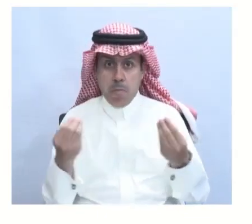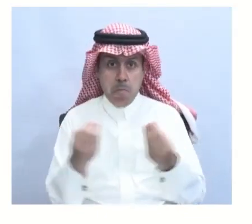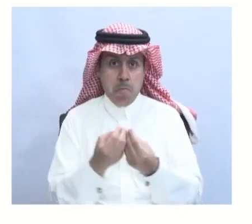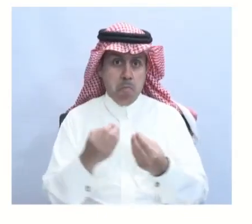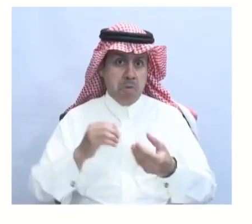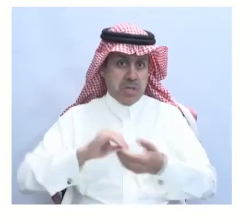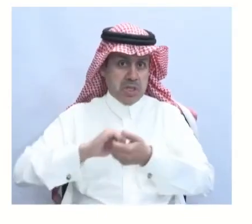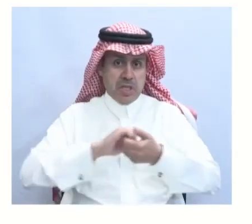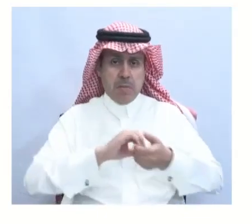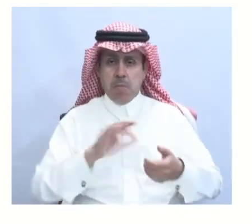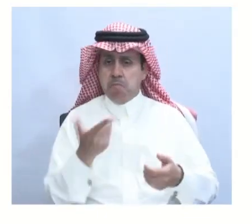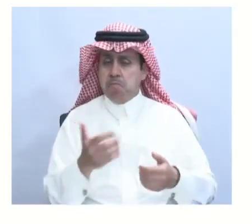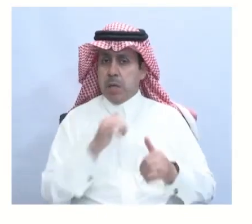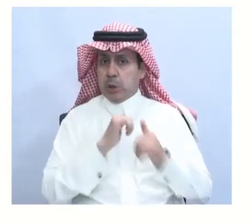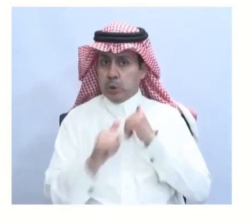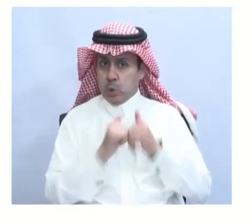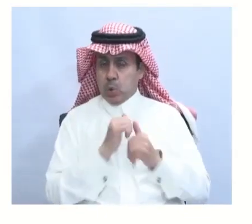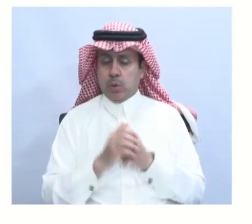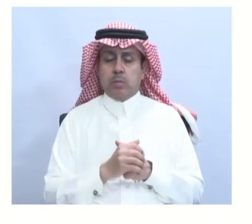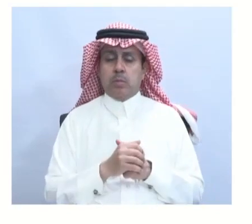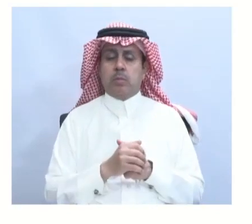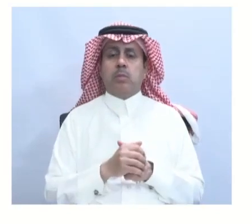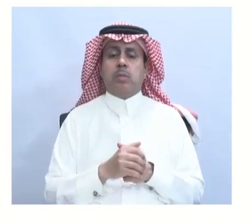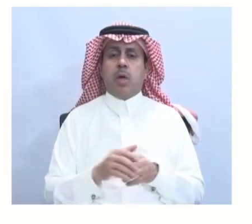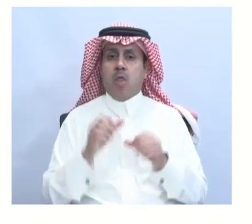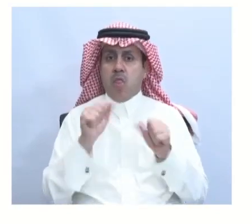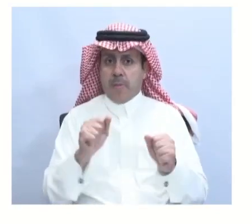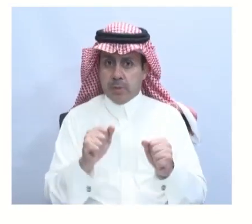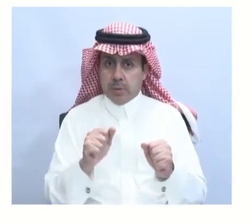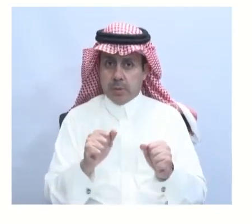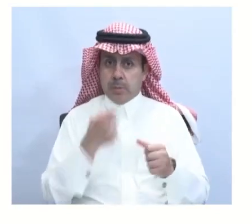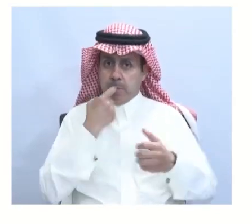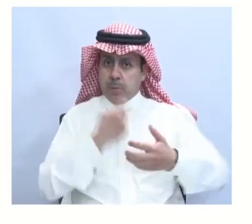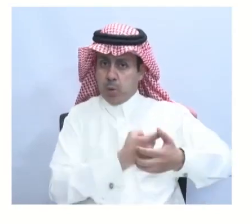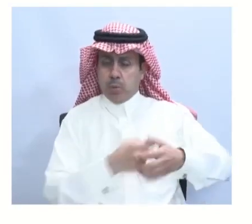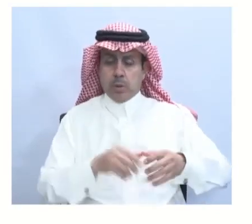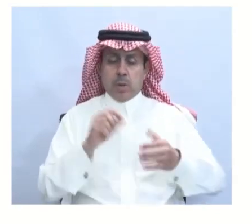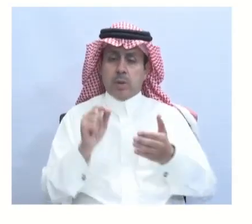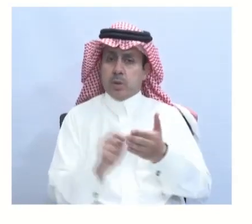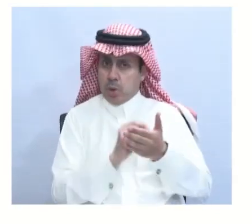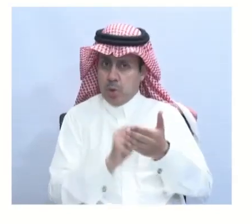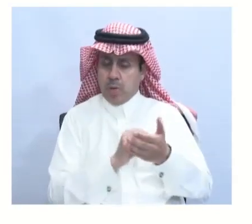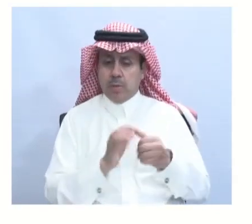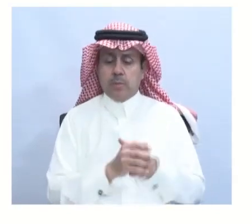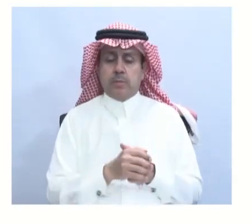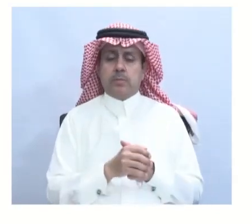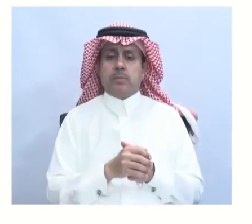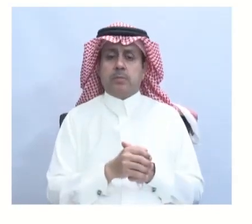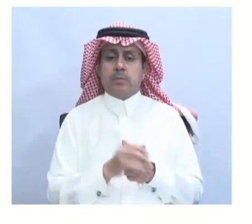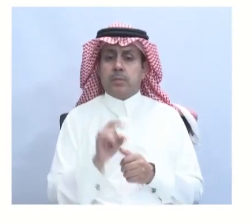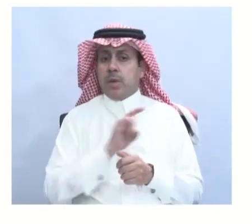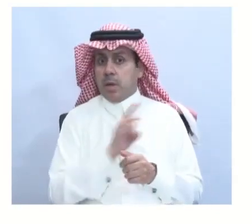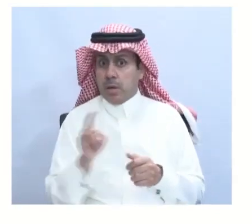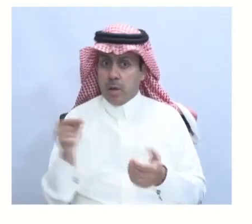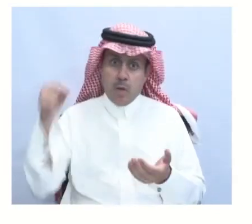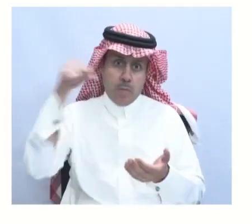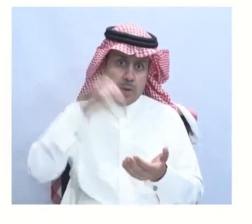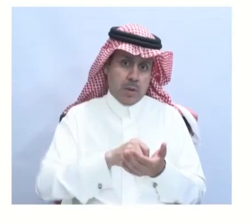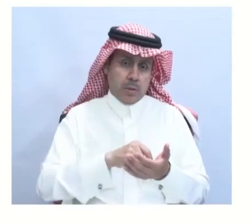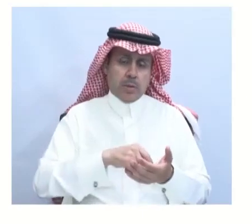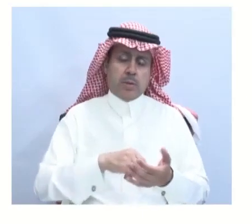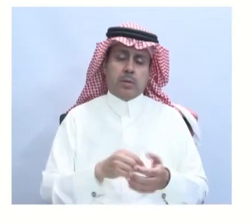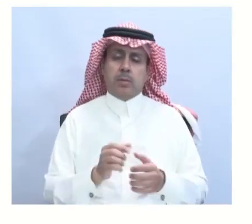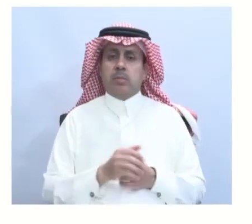الطالب ما الطرق التي تقترحها لضبط قضايا الرضاع وتوثيقها حتى لا يحدث مثل